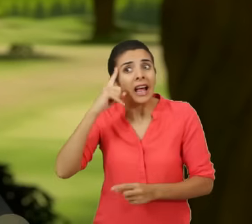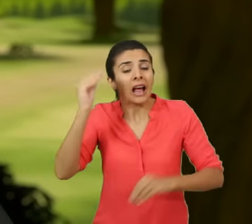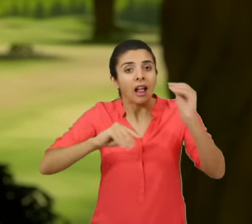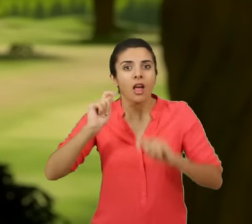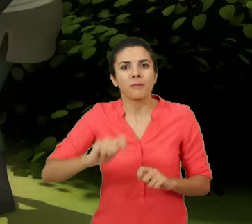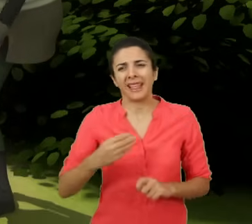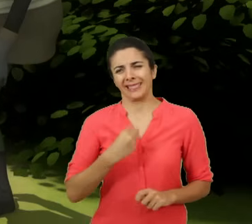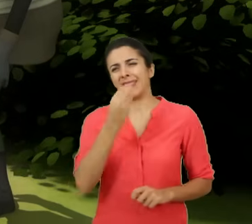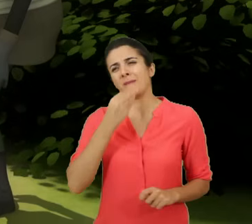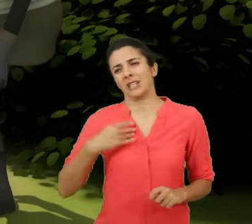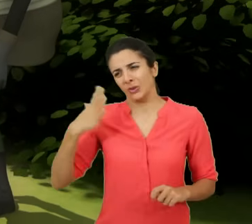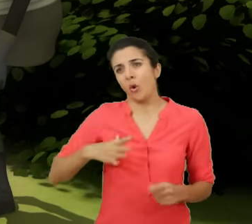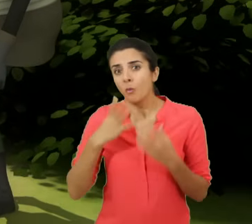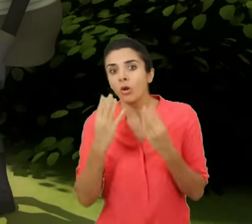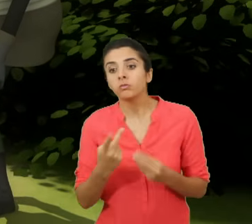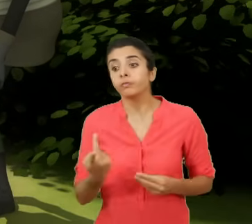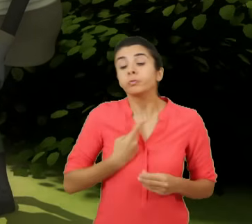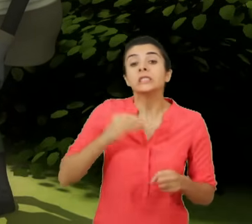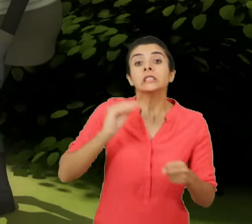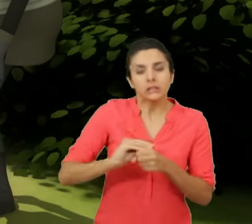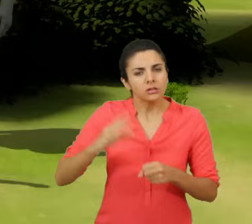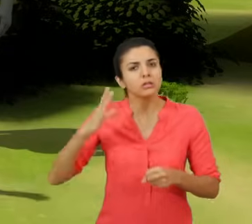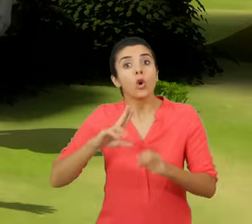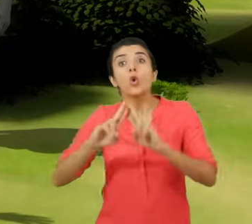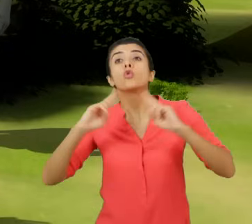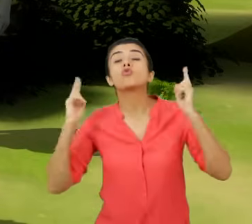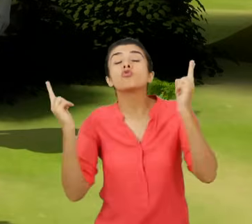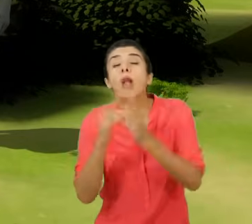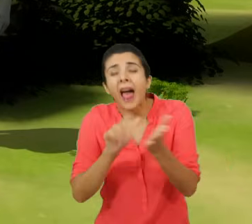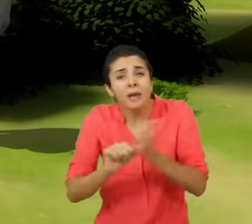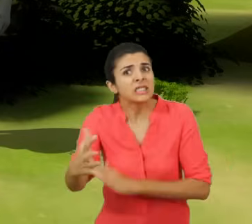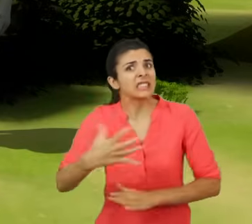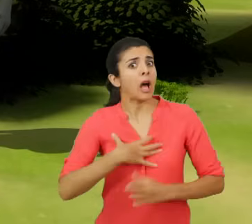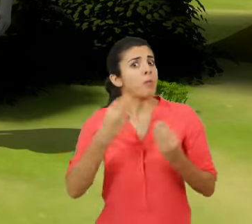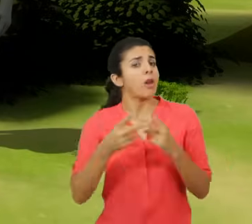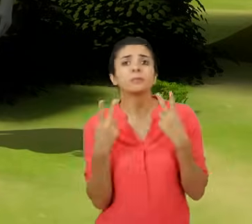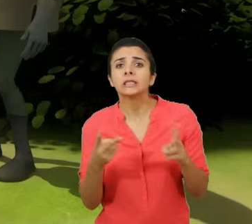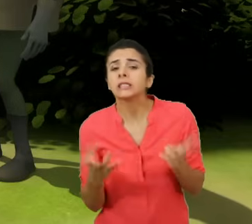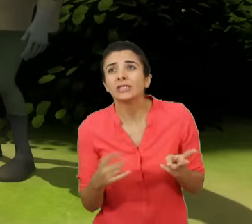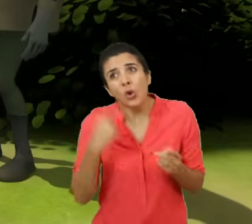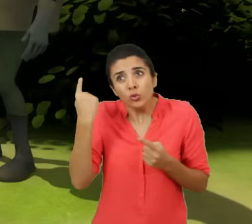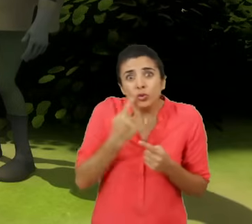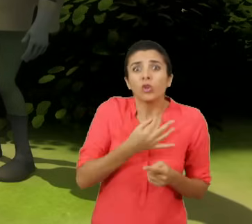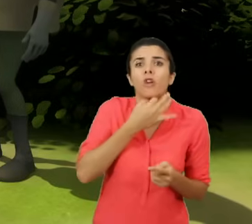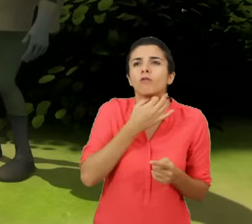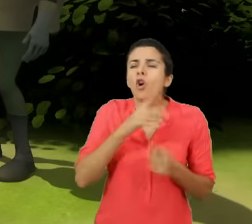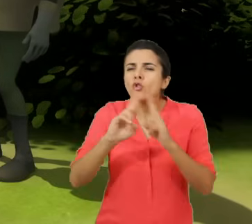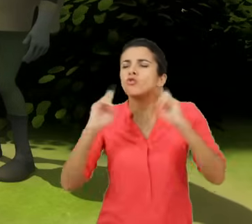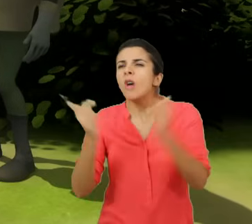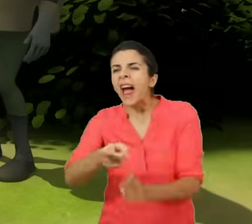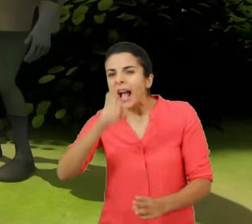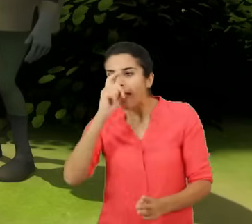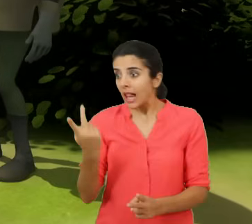mu? Bizim için dilemeli. Dünyaya sahip olabiliriz. Düşünsene. Dünyanın kralı biz